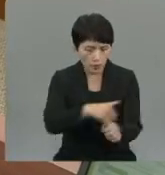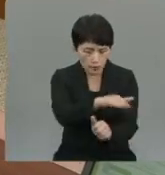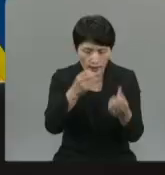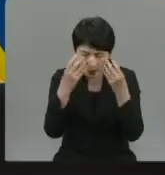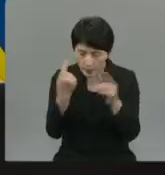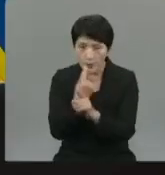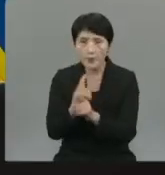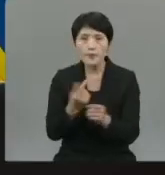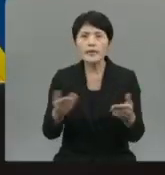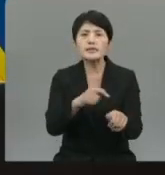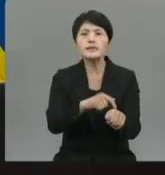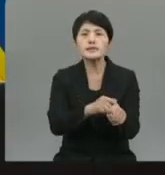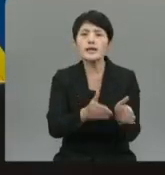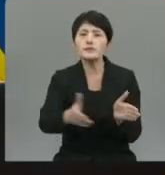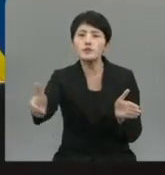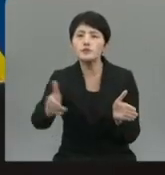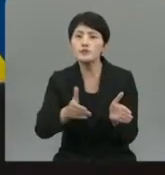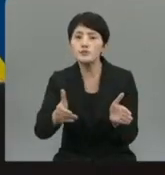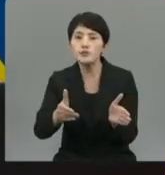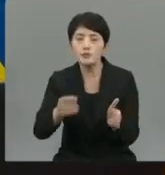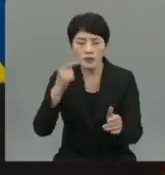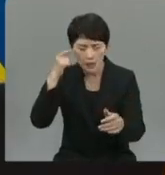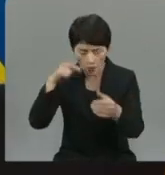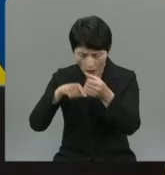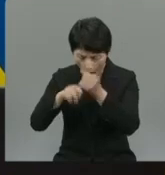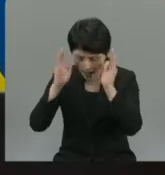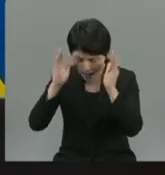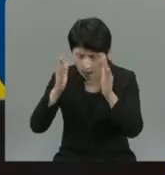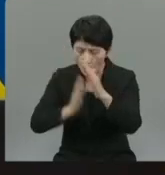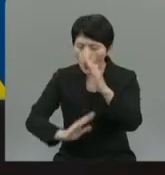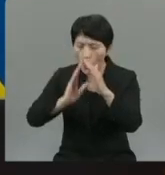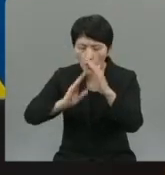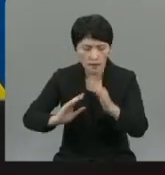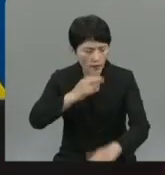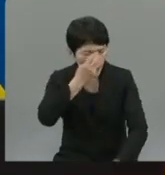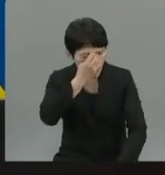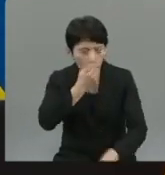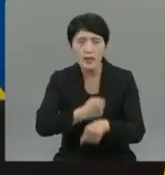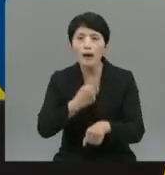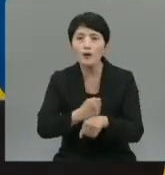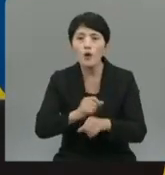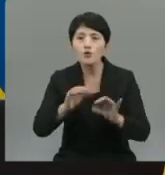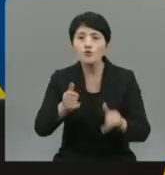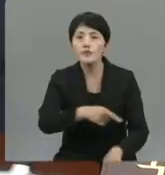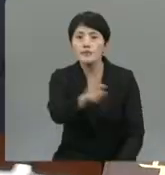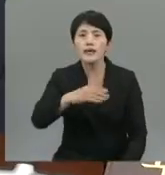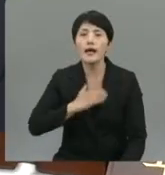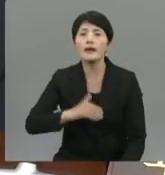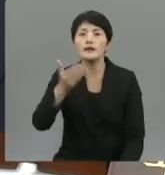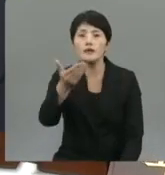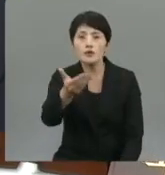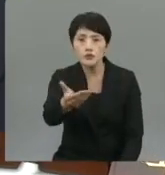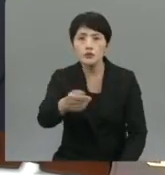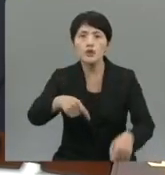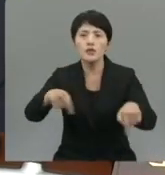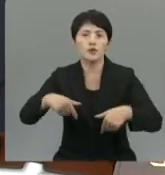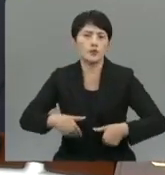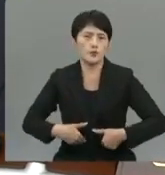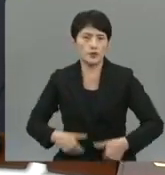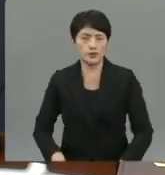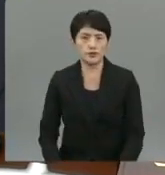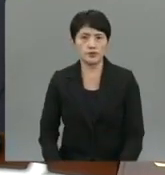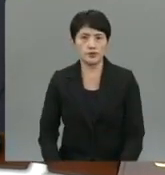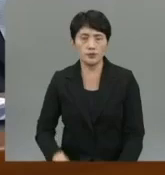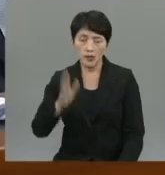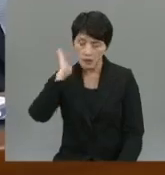chỉnh linh hoạt Thời gian làm việc trên cơ sở khoa học và công bằng một bài toán trọng tâm trong cải lao động tổng thống cũng chỉ đạo phải trừng phạt cứng rắn